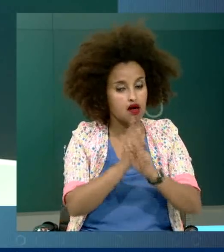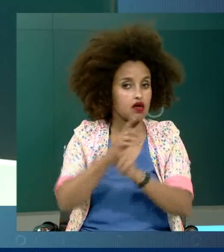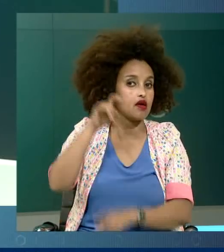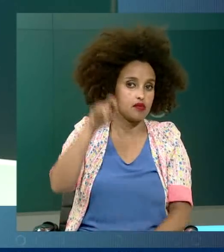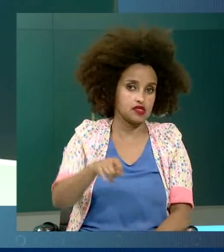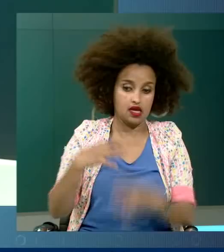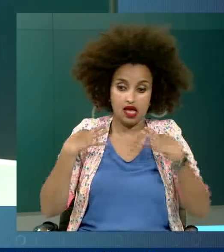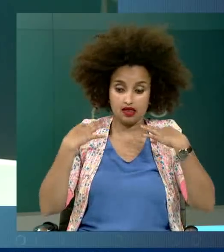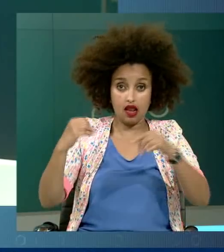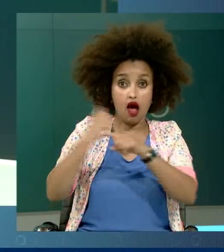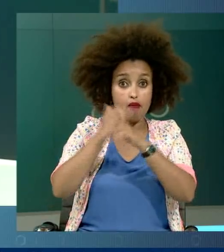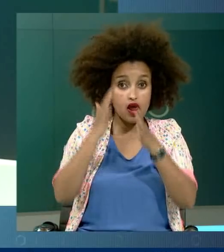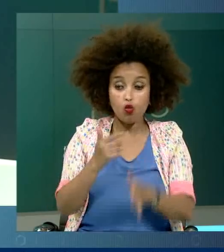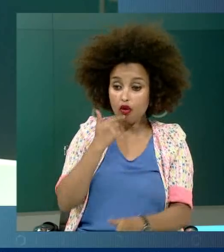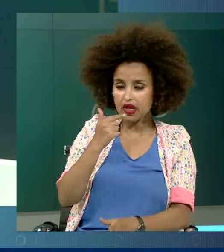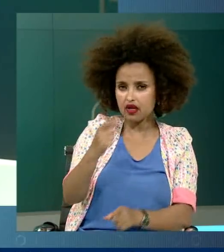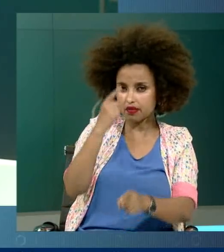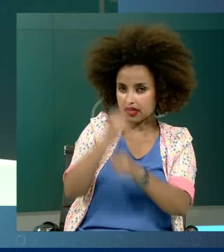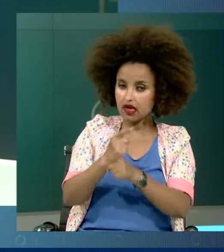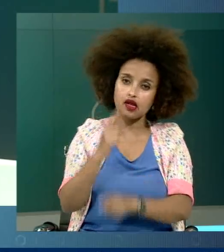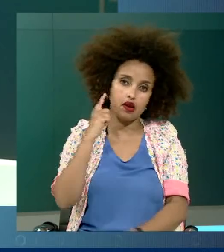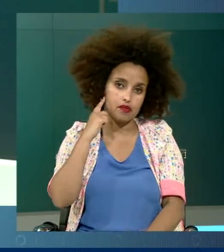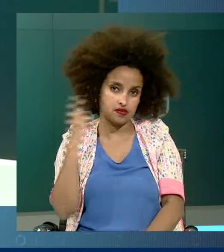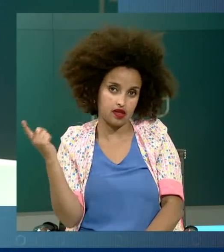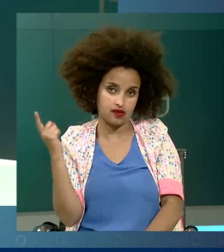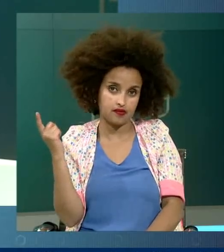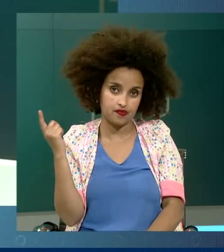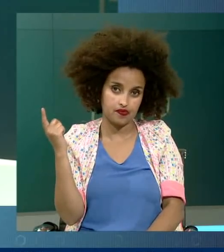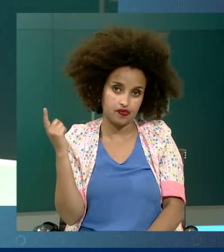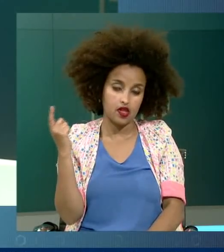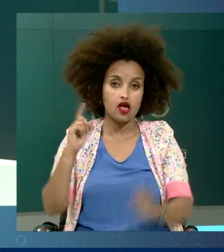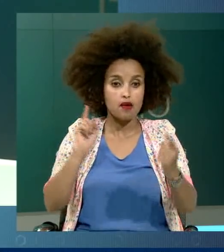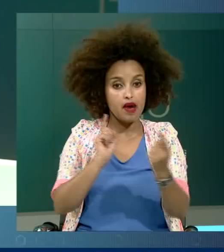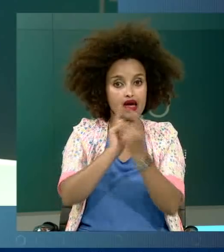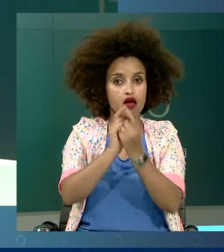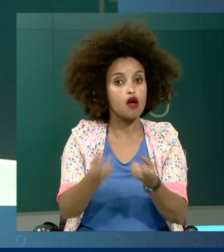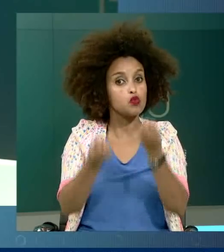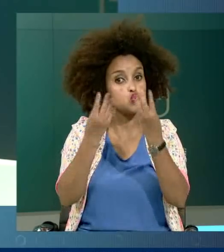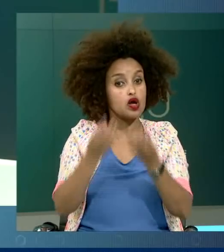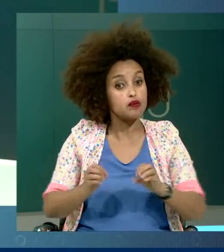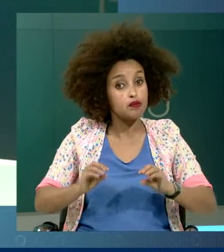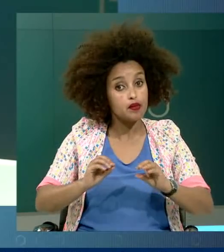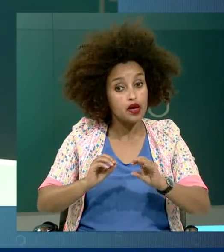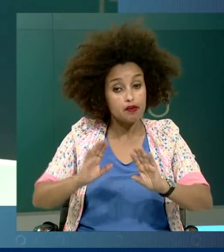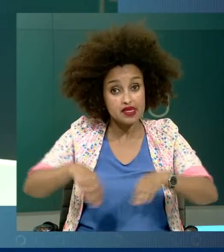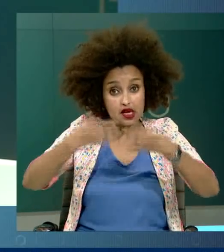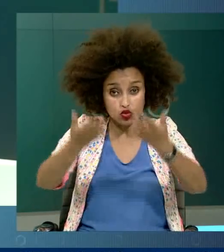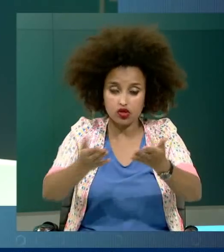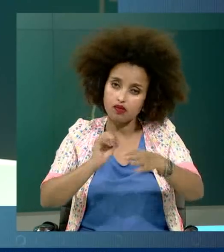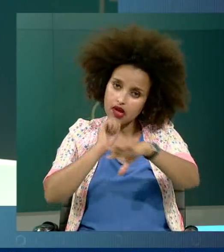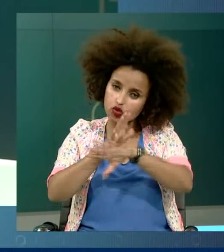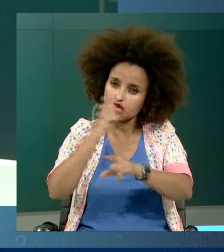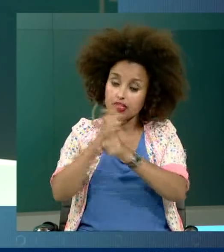የጤና ባለሙያዎች የሚሉንን ነገር በአግባቡ መስማት፣ የመገናኛ ብዙሀን የሚሰጡንን መልእክቶች በአግባቡ መጠቀም፣